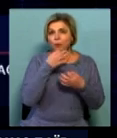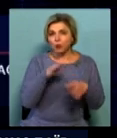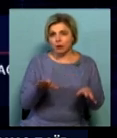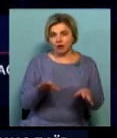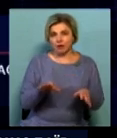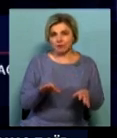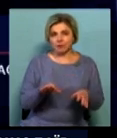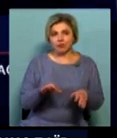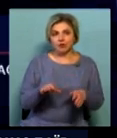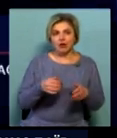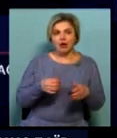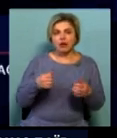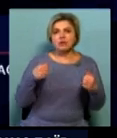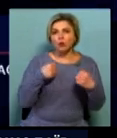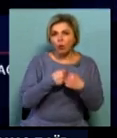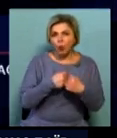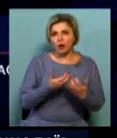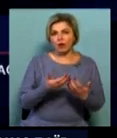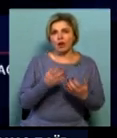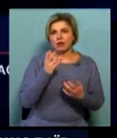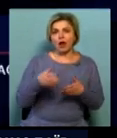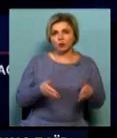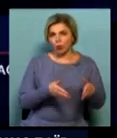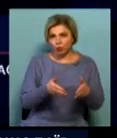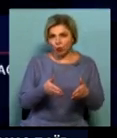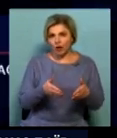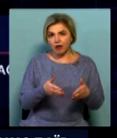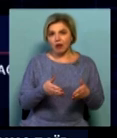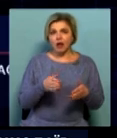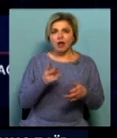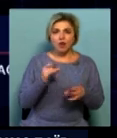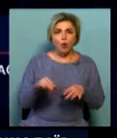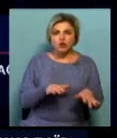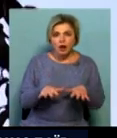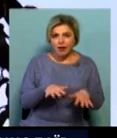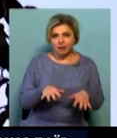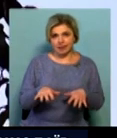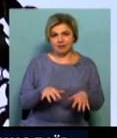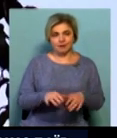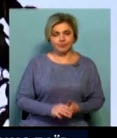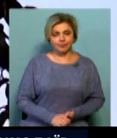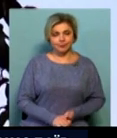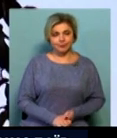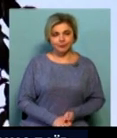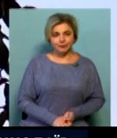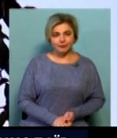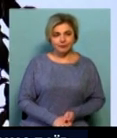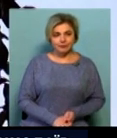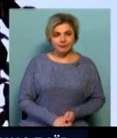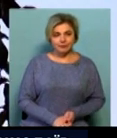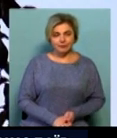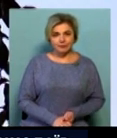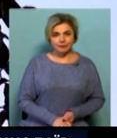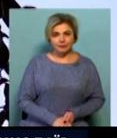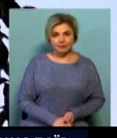будь-які затори на дорогах, ожеледицю. Світлана Кльосова, Юлія Кускова,